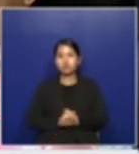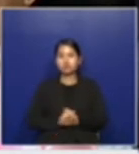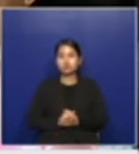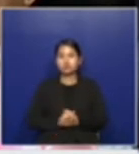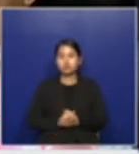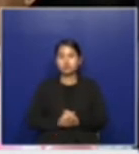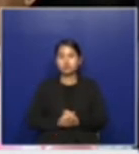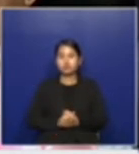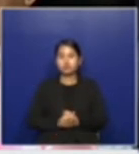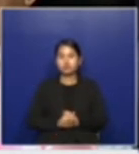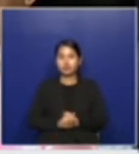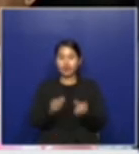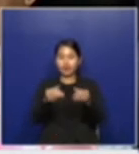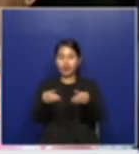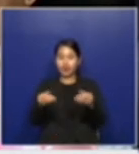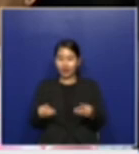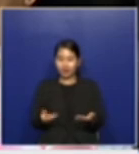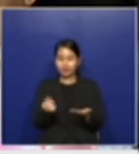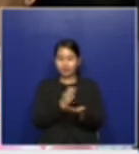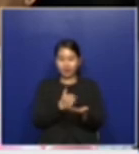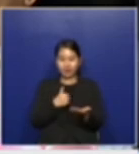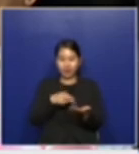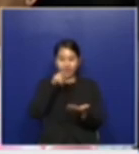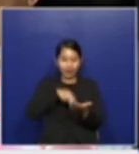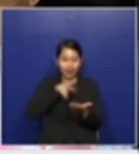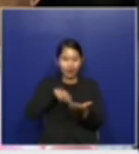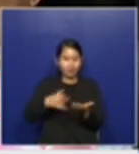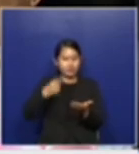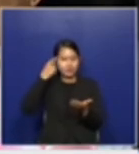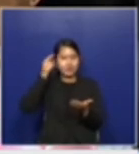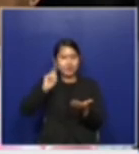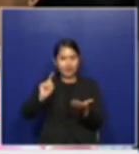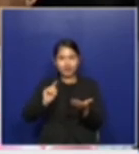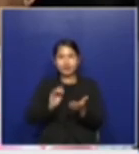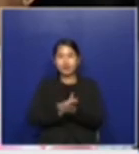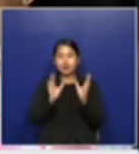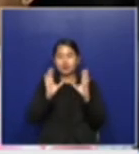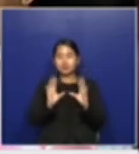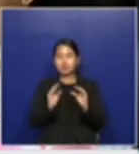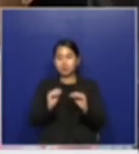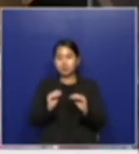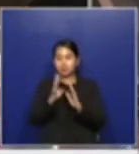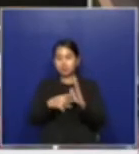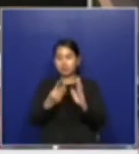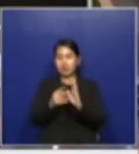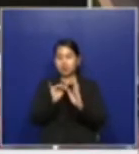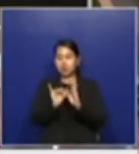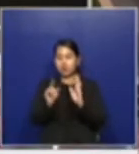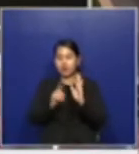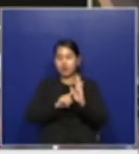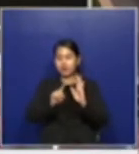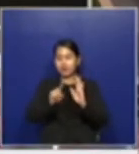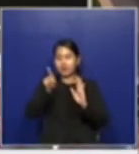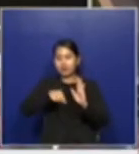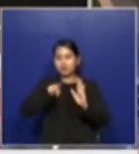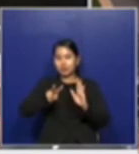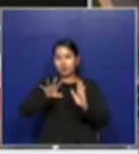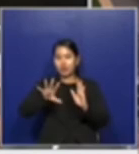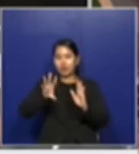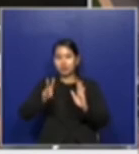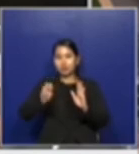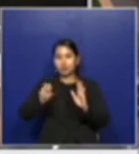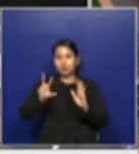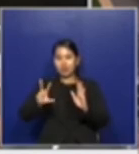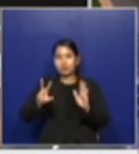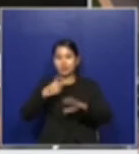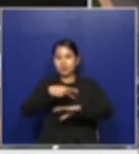รายงานของท่านเนี่ยนะครับผมอ่านเลยท่านจะคิดยังไงฮะในการประชุมคณะกรรมการยุทธศาสตร์ชาติครั้งที่1ทับ2563รอง